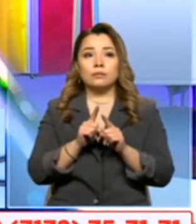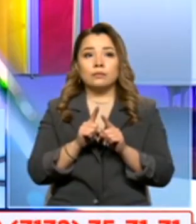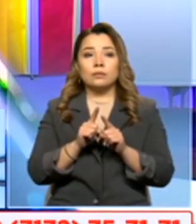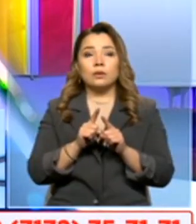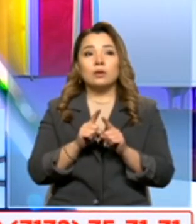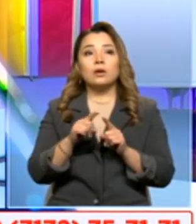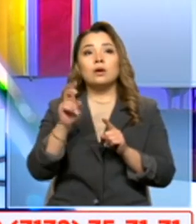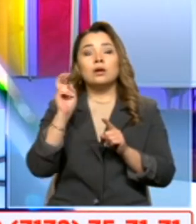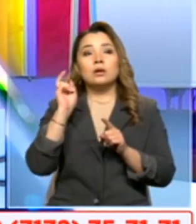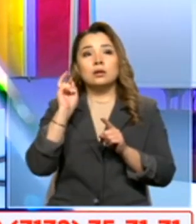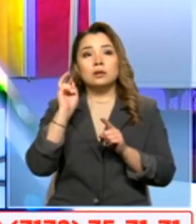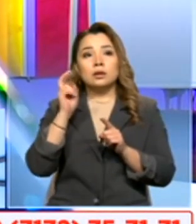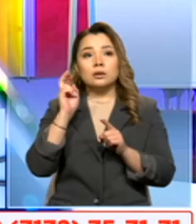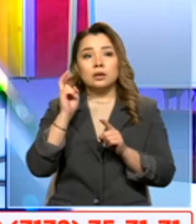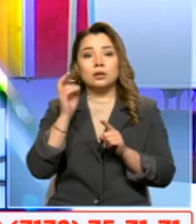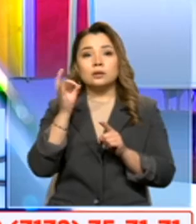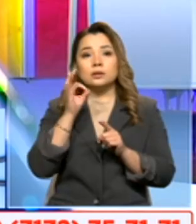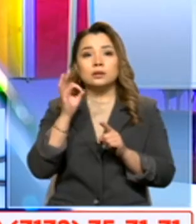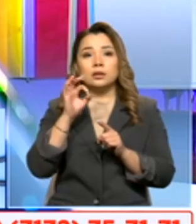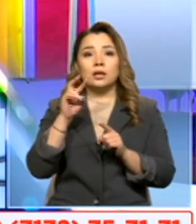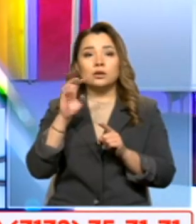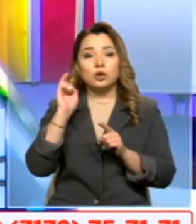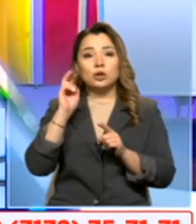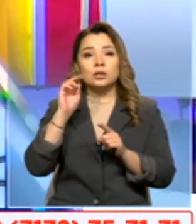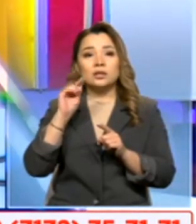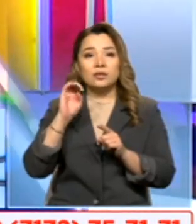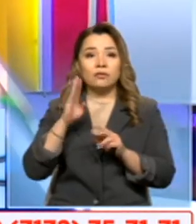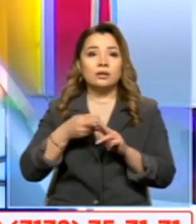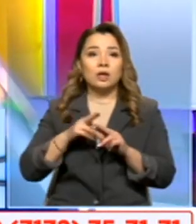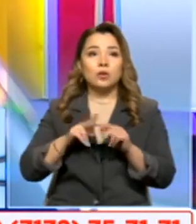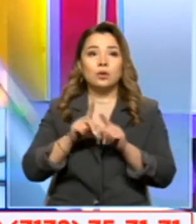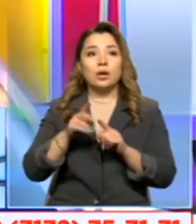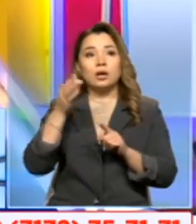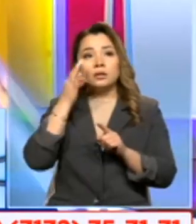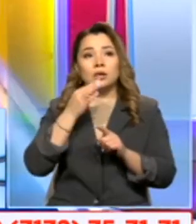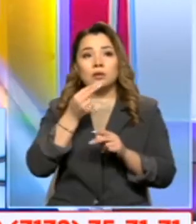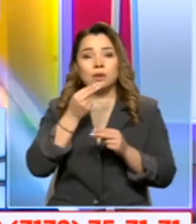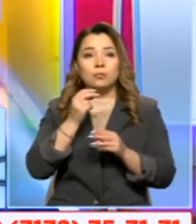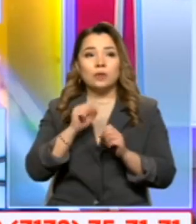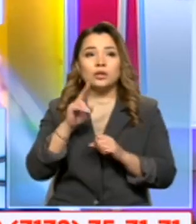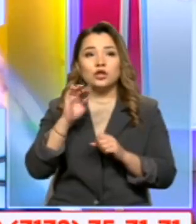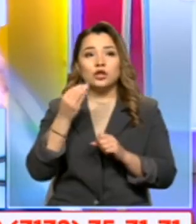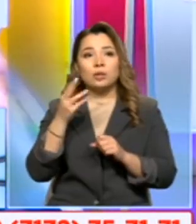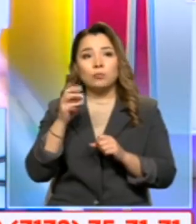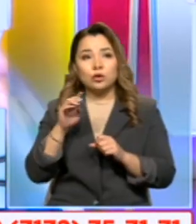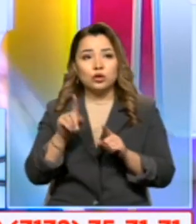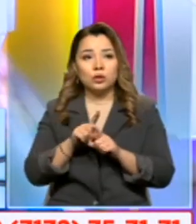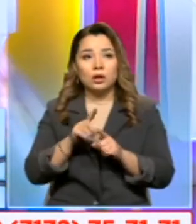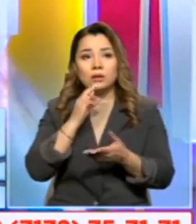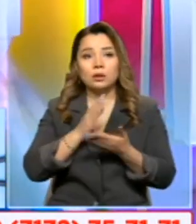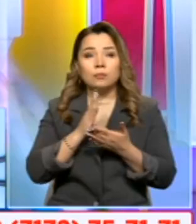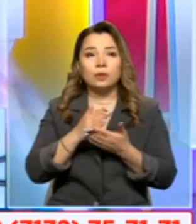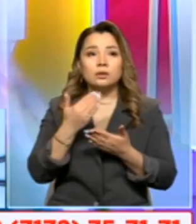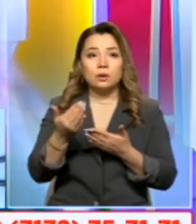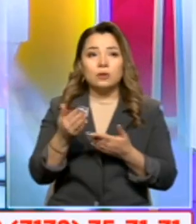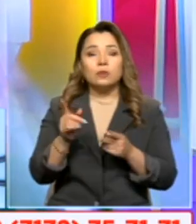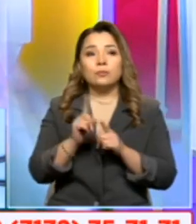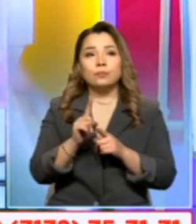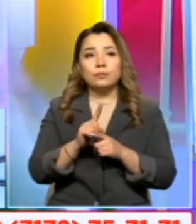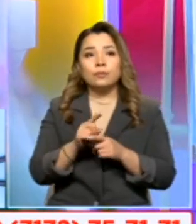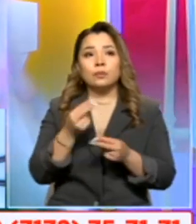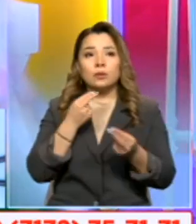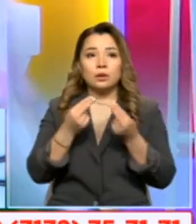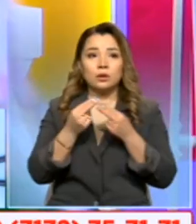қара мейіз кішкентай тәттінің орнына, егер біз постоянно кишмиш деп айтады, я кейбір жерлерде, сол